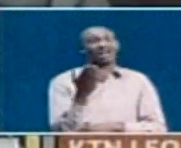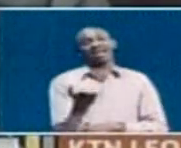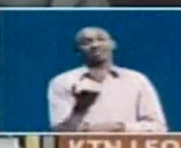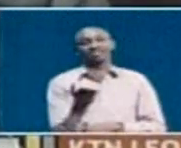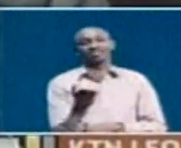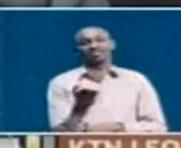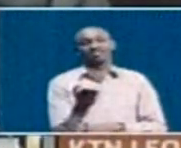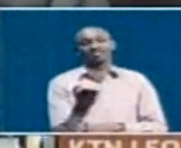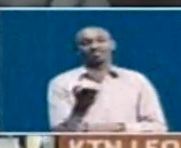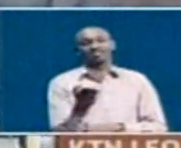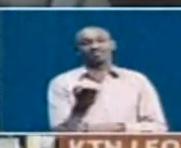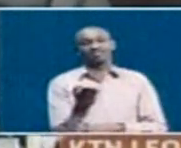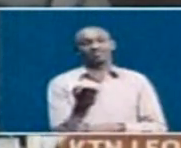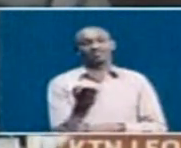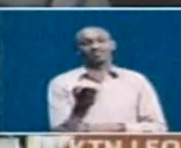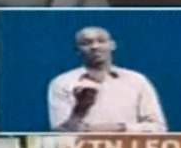It is